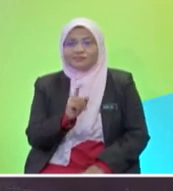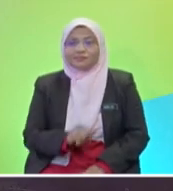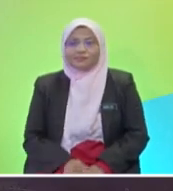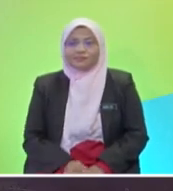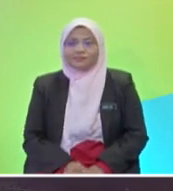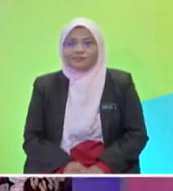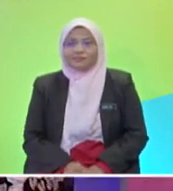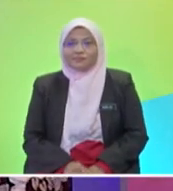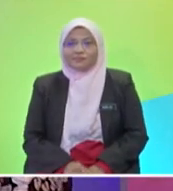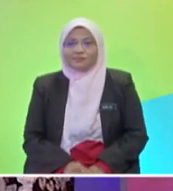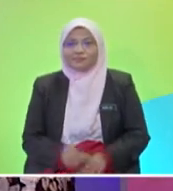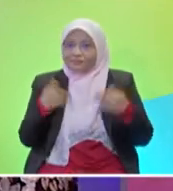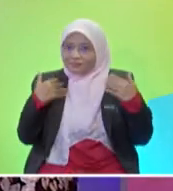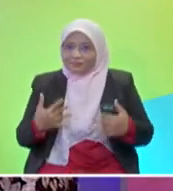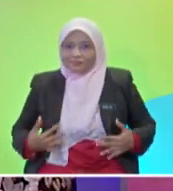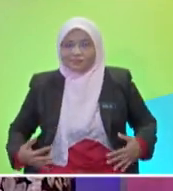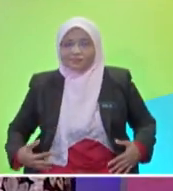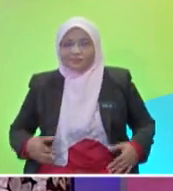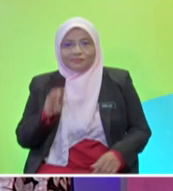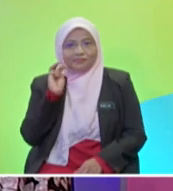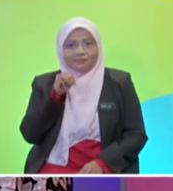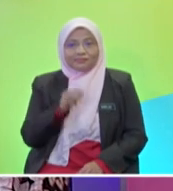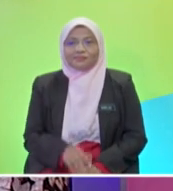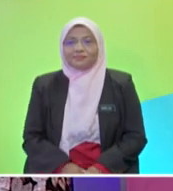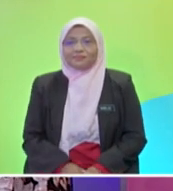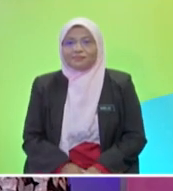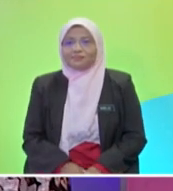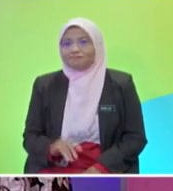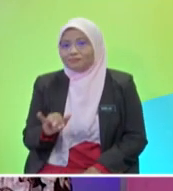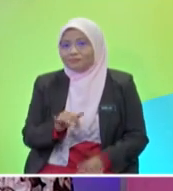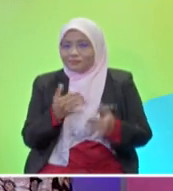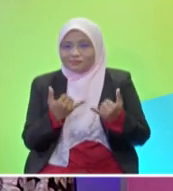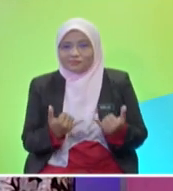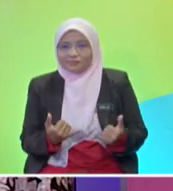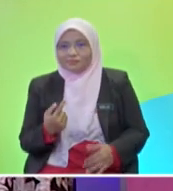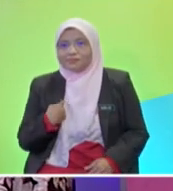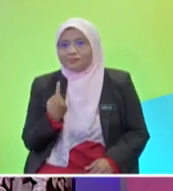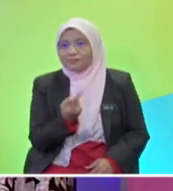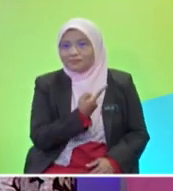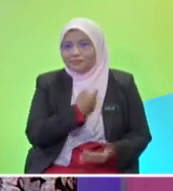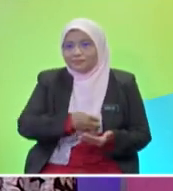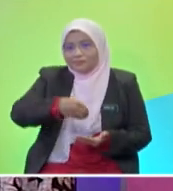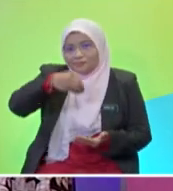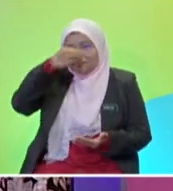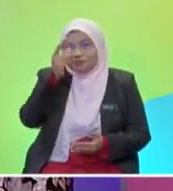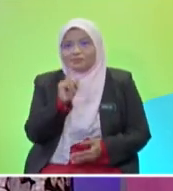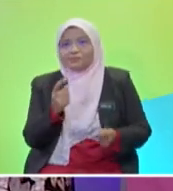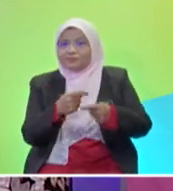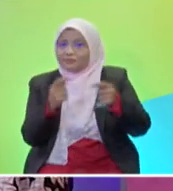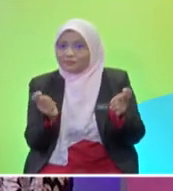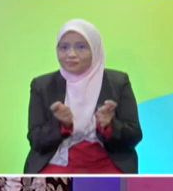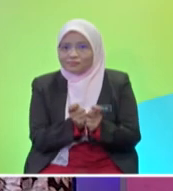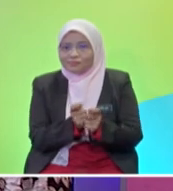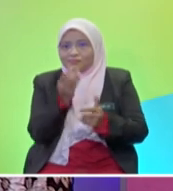Jadi ini kita nak belajar pula di mana tempat bahagian-bahagian tumbuh-tumbuhan. Yang pertama Mira ingatlah